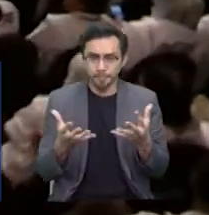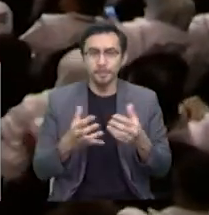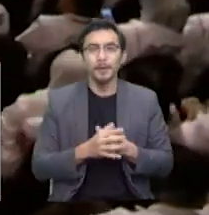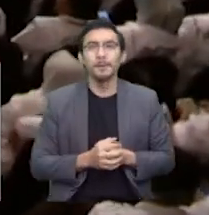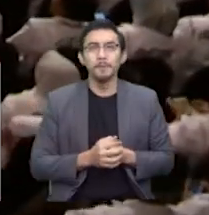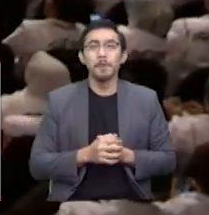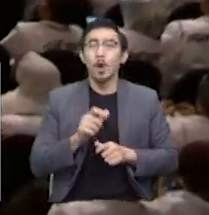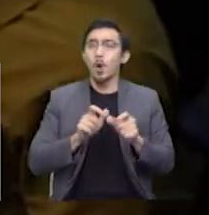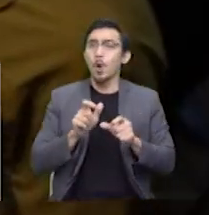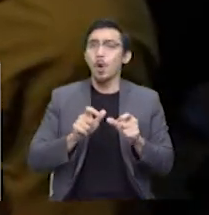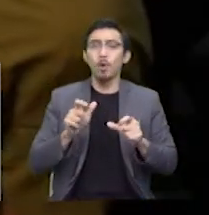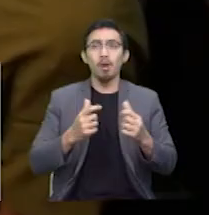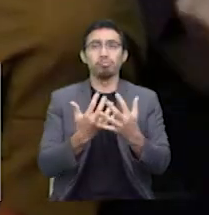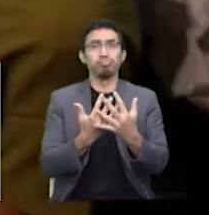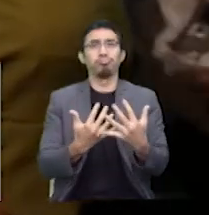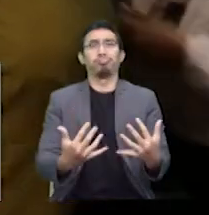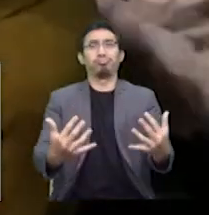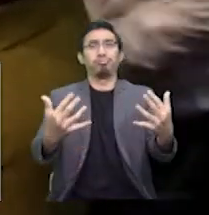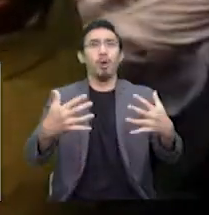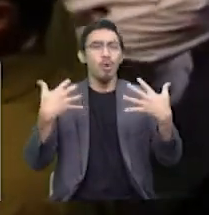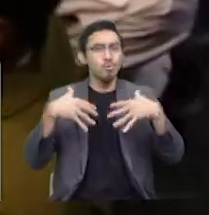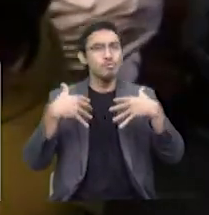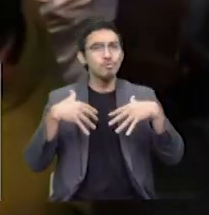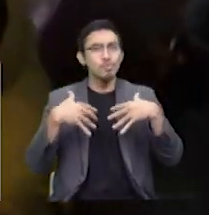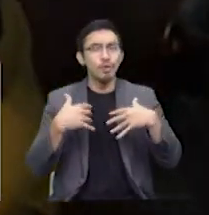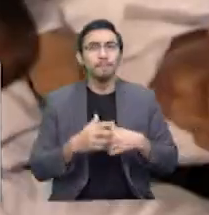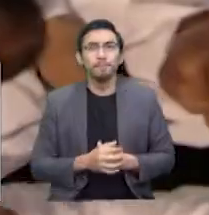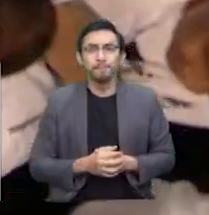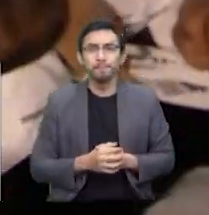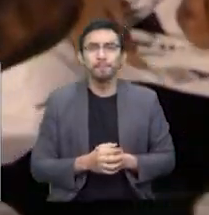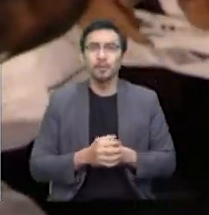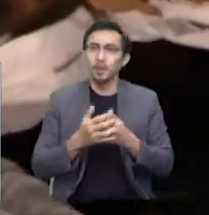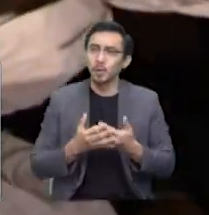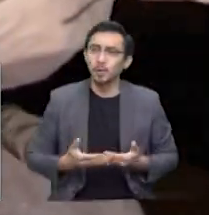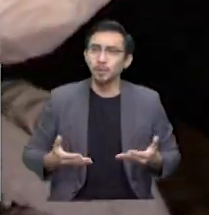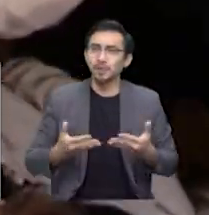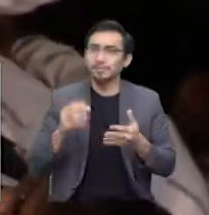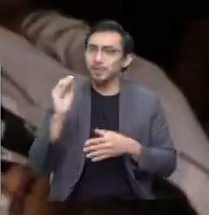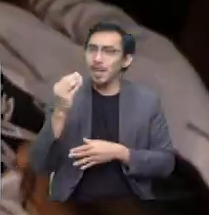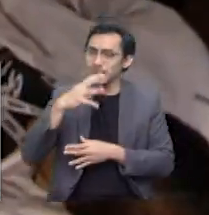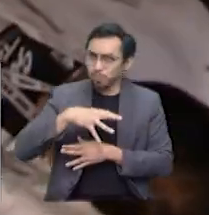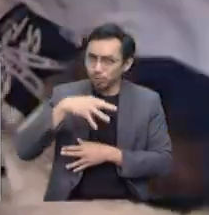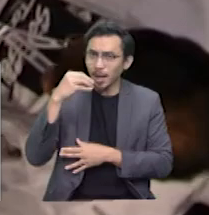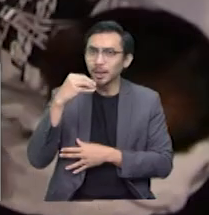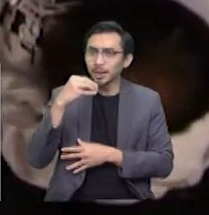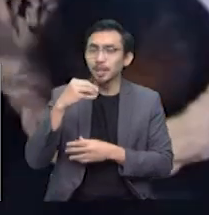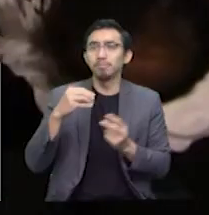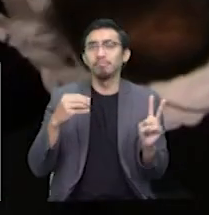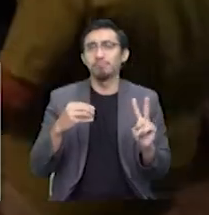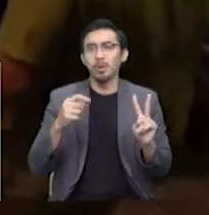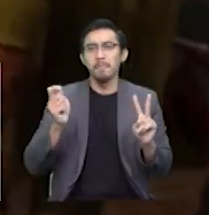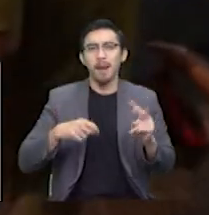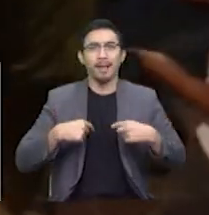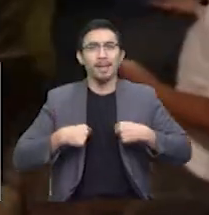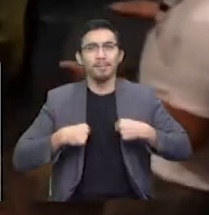riuh ribuan pendukung saat tiba di Jakarta Theater, kawasan Jakarta Pusat. Dengan mengenakan pakaian bertuliskan Satset, Ganjar